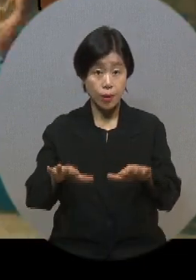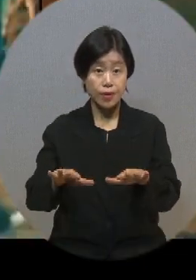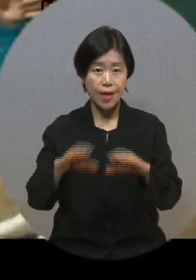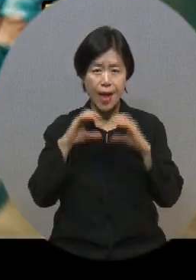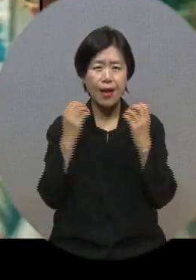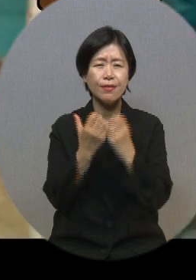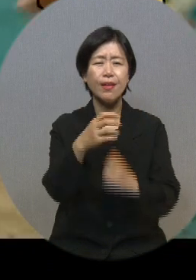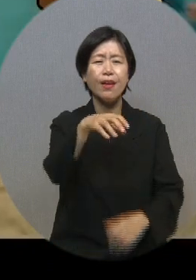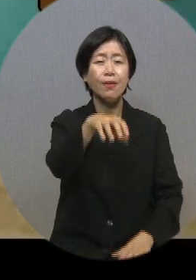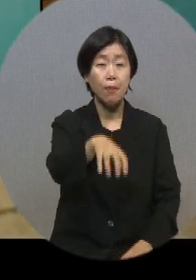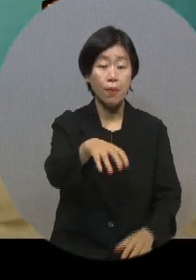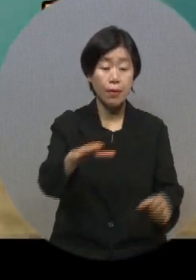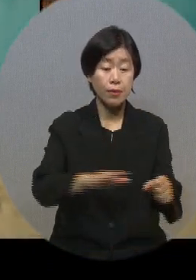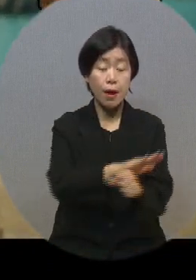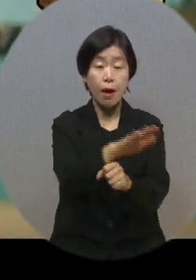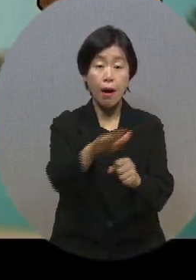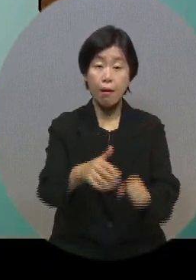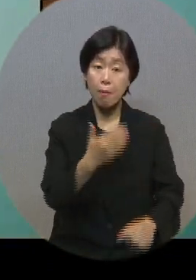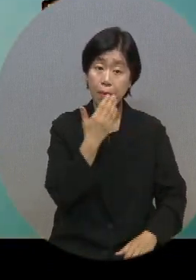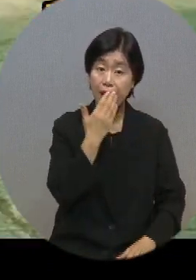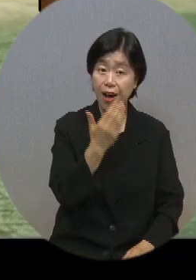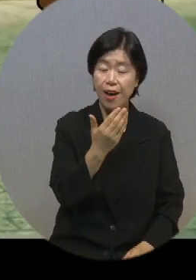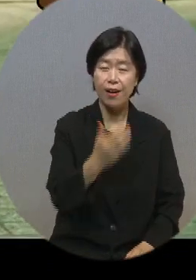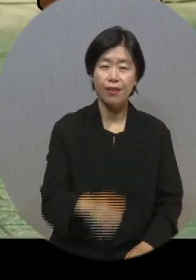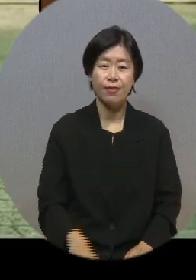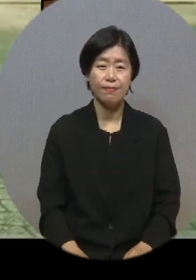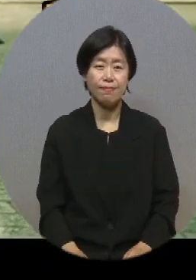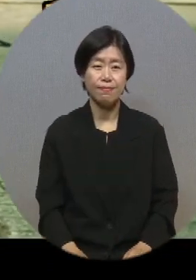오늘은 해운대서 사랑을 하고